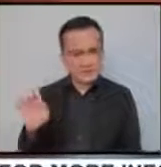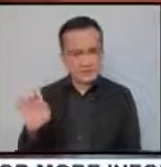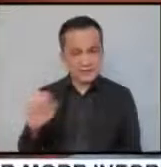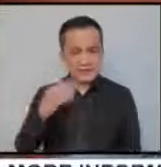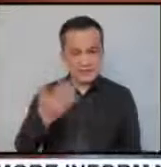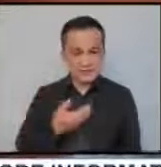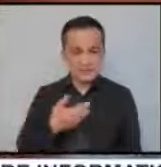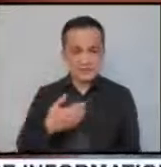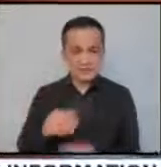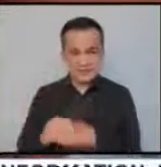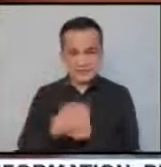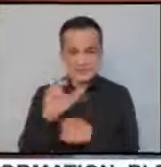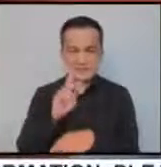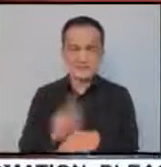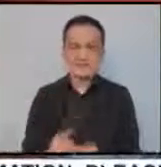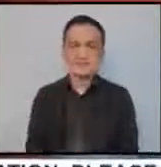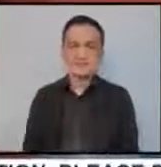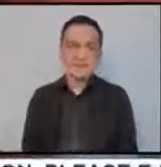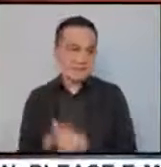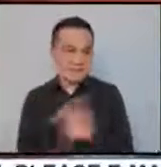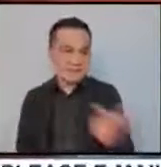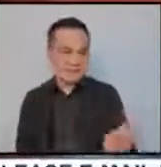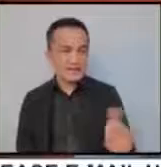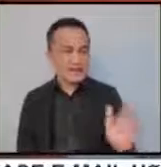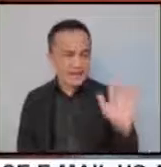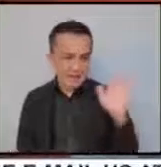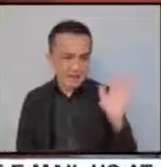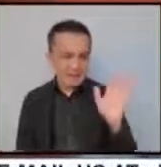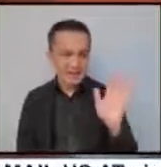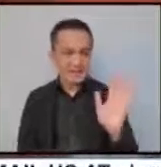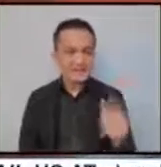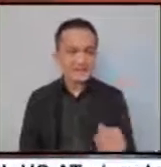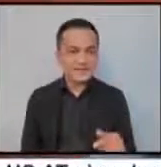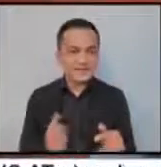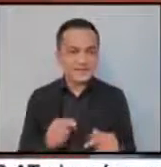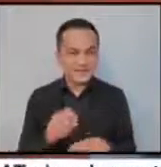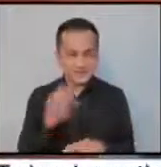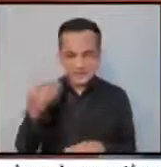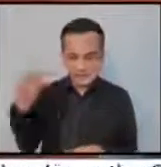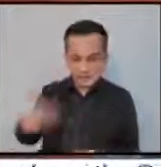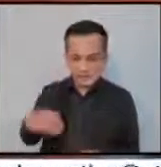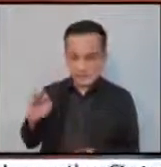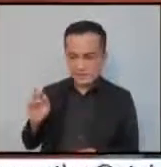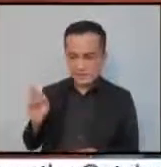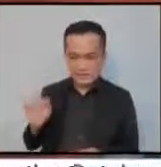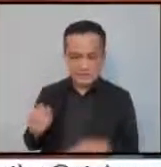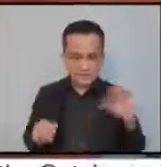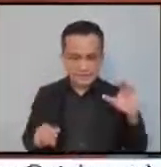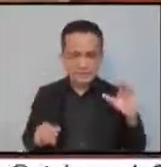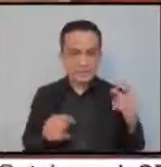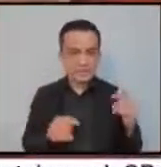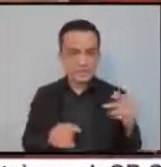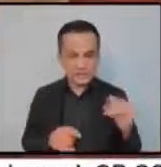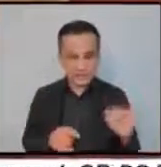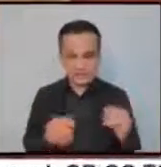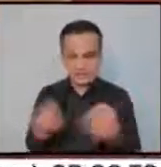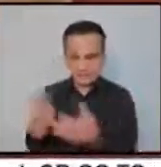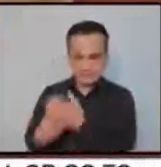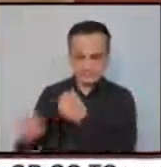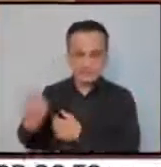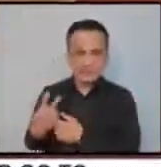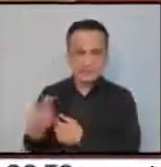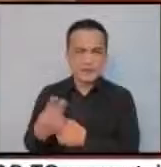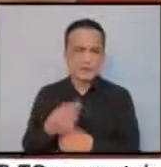Good morning po. Hi, Ma'am. Rise and Shine. Ma'am Odette, this is Fifi together with Chi. Could you tell us more about po dito sa upcoming concert ng